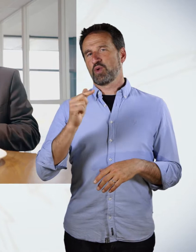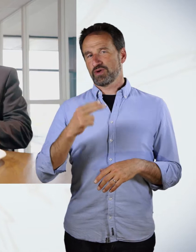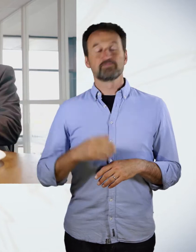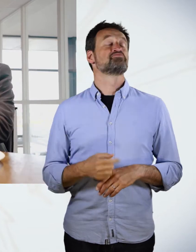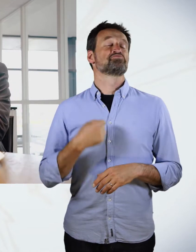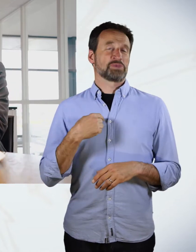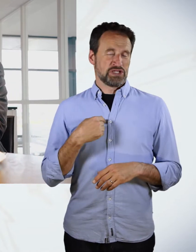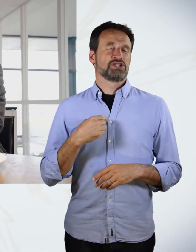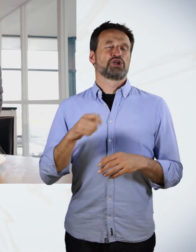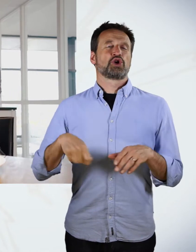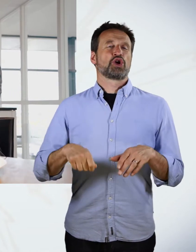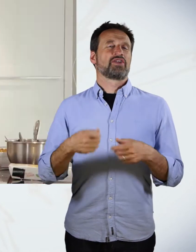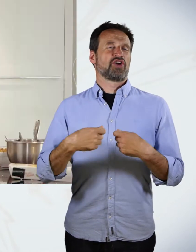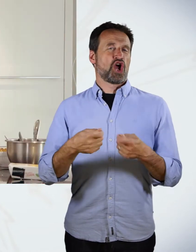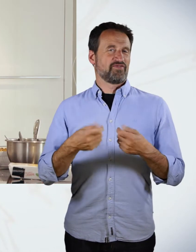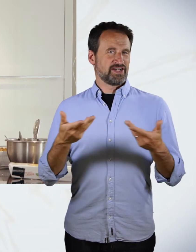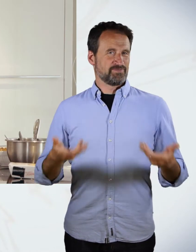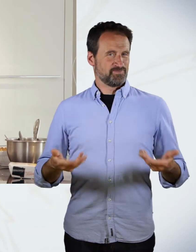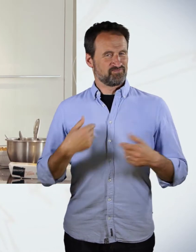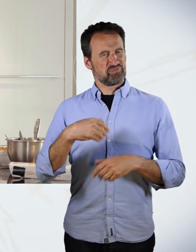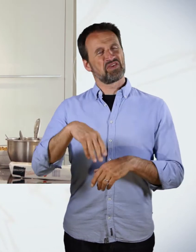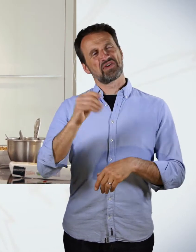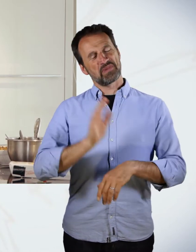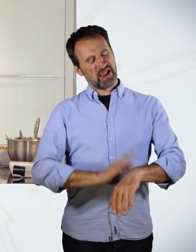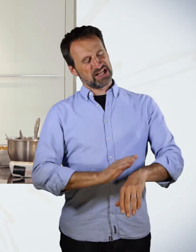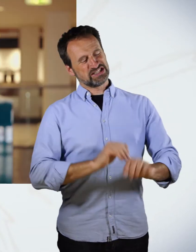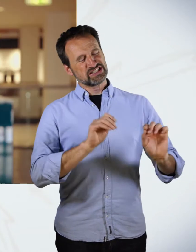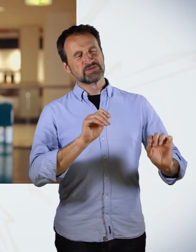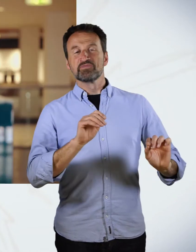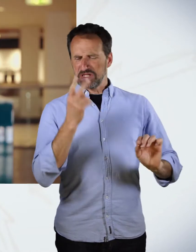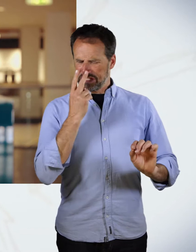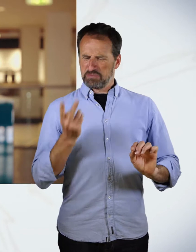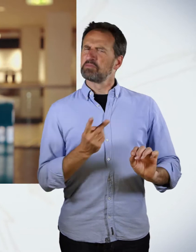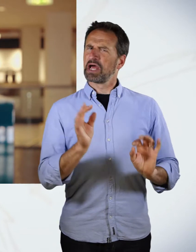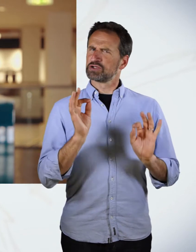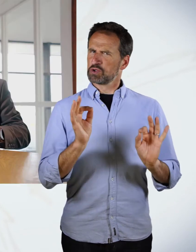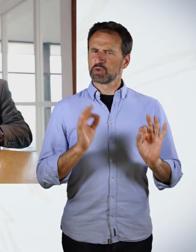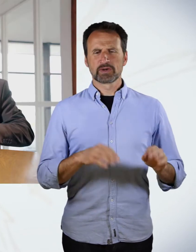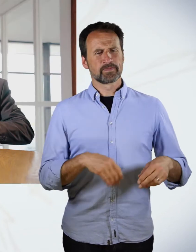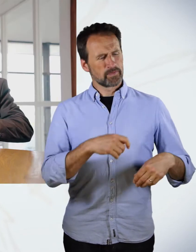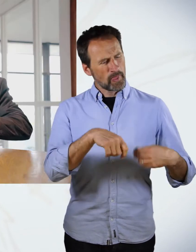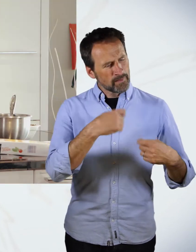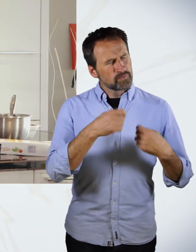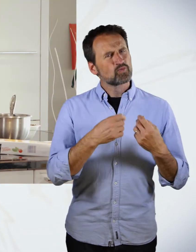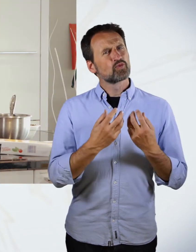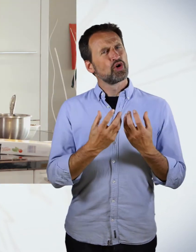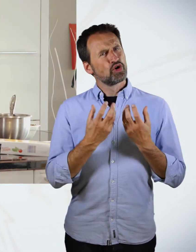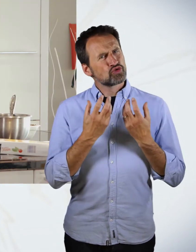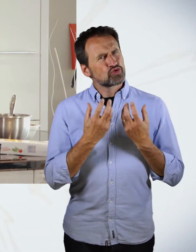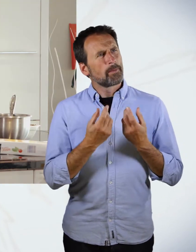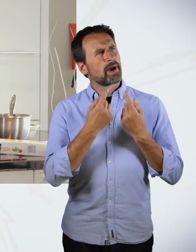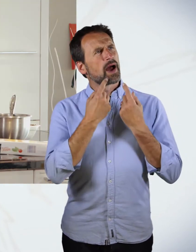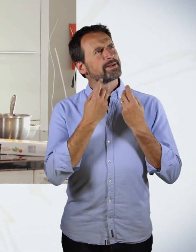Sieht ja beides sehr gut aus. Wie er dann anfing, die Lasagne vom Team zu essen. Tomatig, eigentlich so